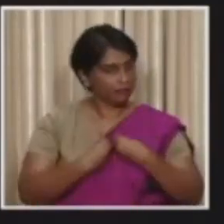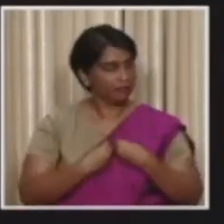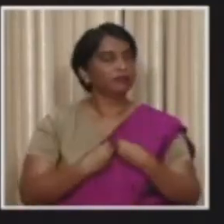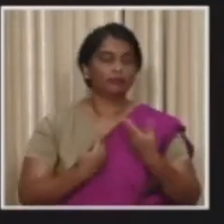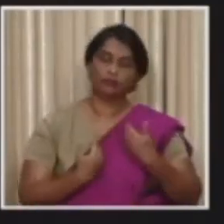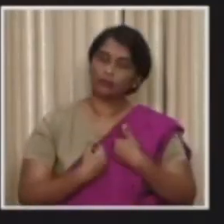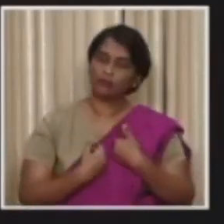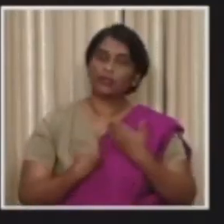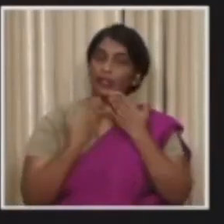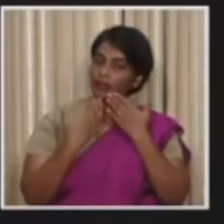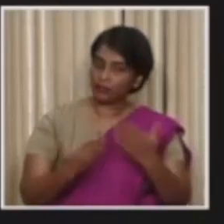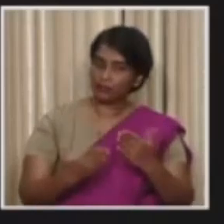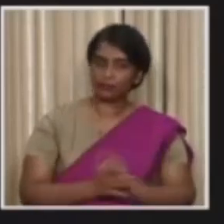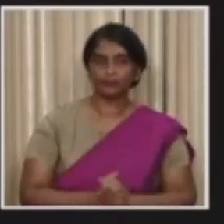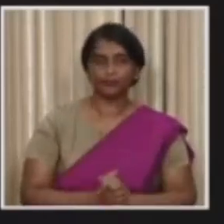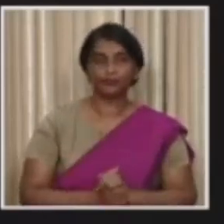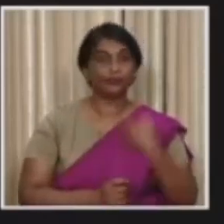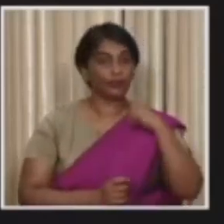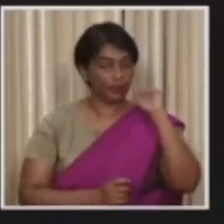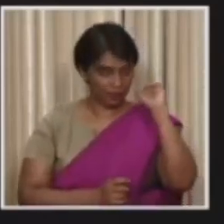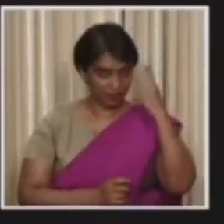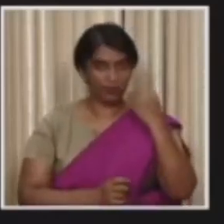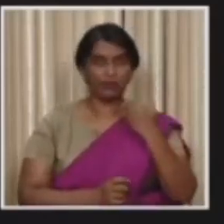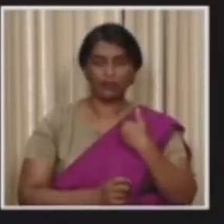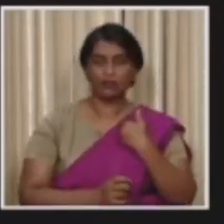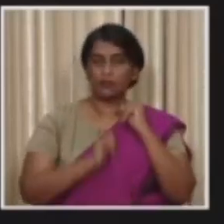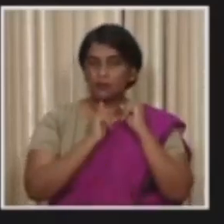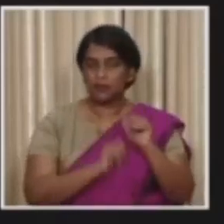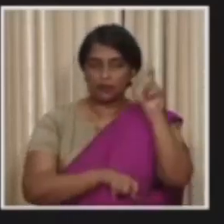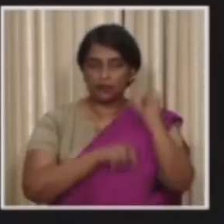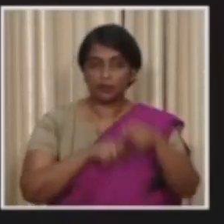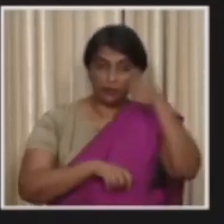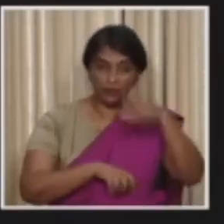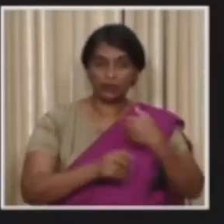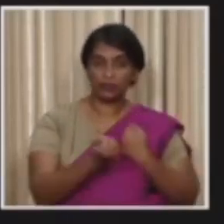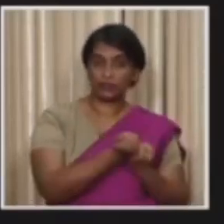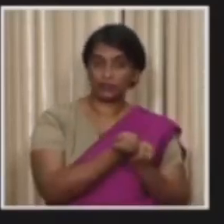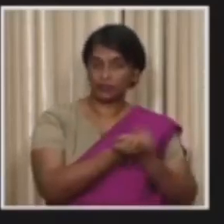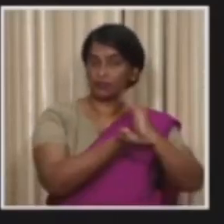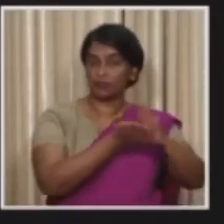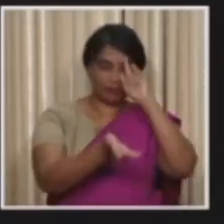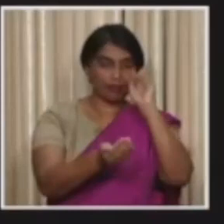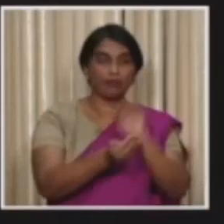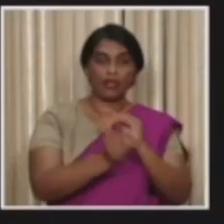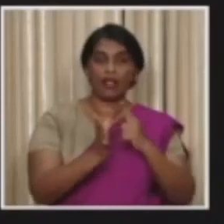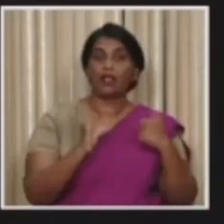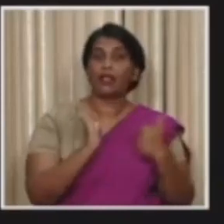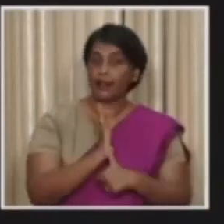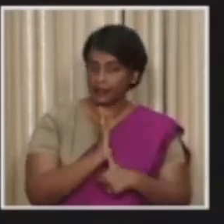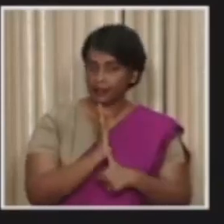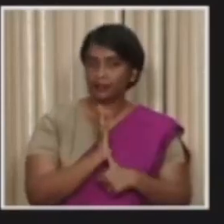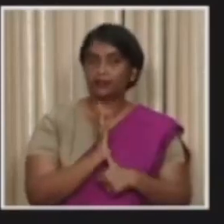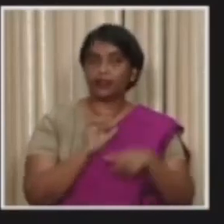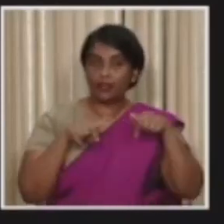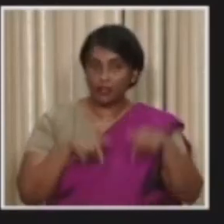පිළිබඳව මම ස්තුතිවන්ත වෙනවා මුලින්ම අපරාධ වින්දිතයන් හා සාක්ෂිකරුවන්ට සහාය දීම හා ආරක්ෂා කර ගැනීමේ පනත